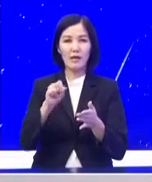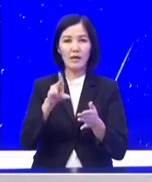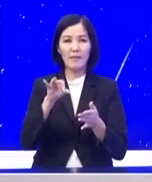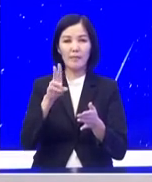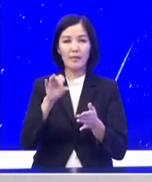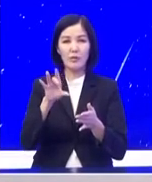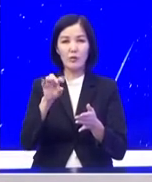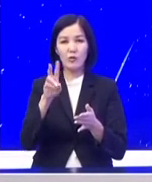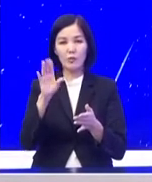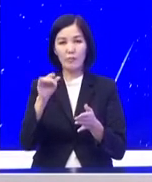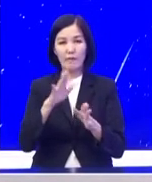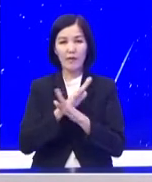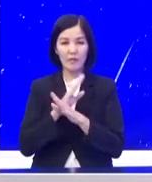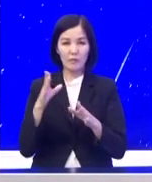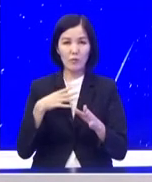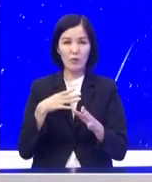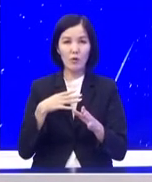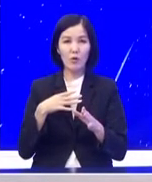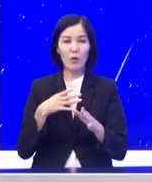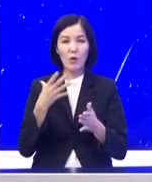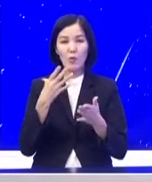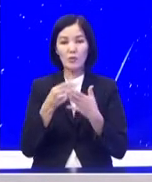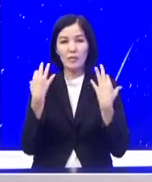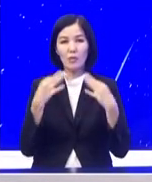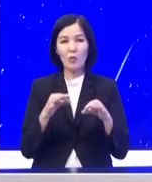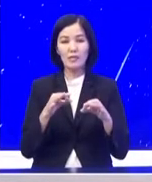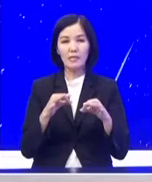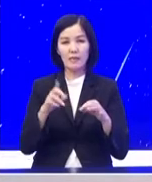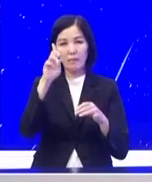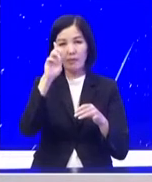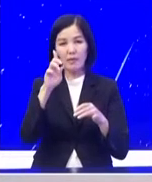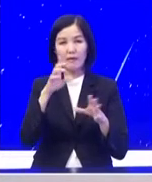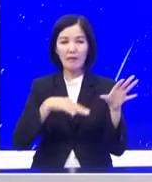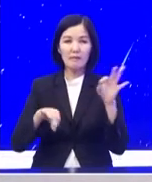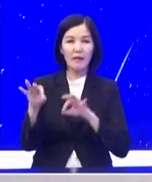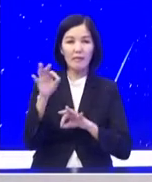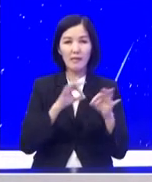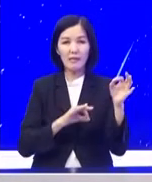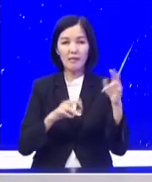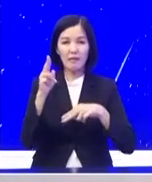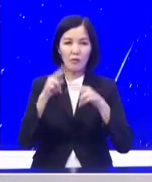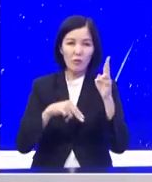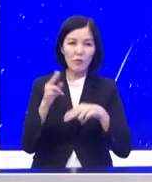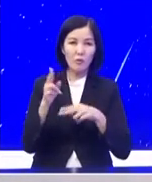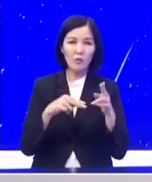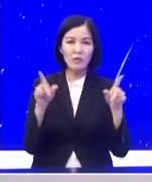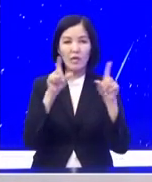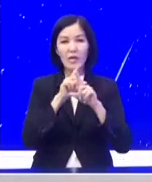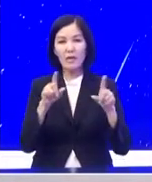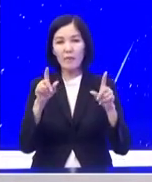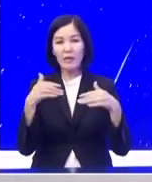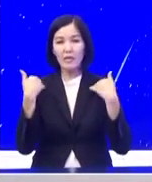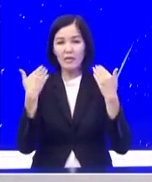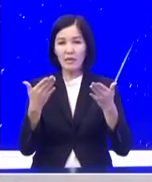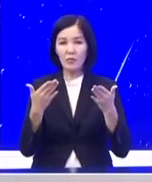Ақмырза Рүстембеков келмес сапарға аттанды. Ол түрісінде тәуелсіз елге сән мен салтанаты келіскен теңдессіз ғимараттарды тарту